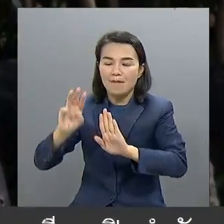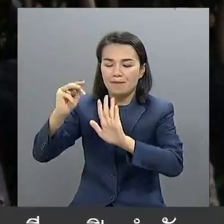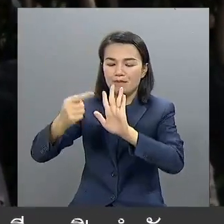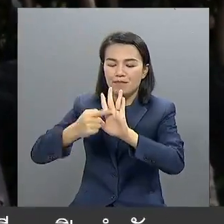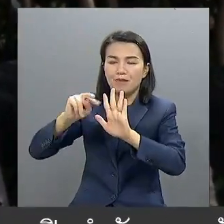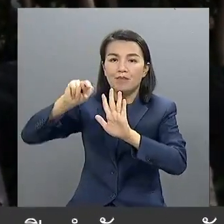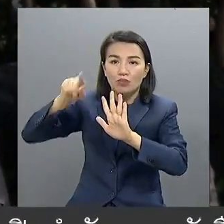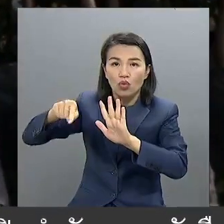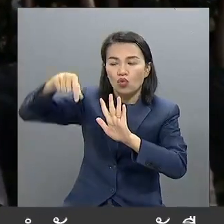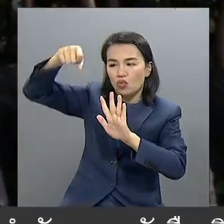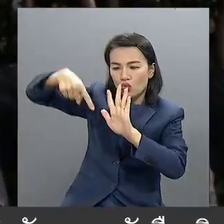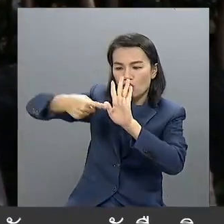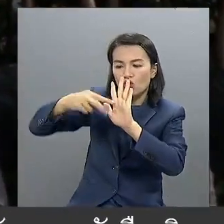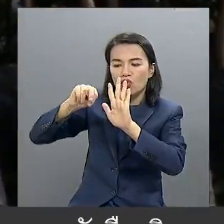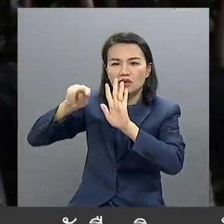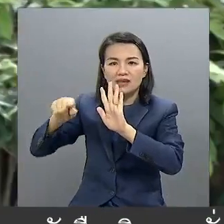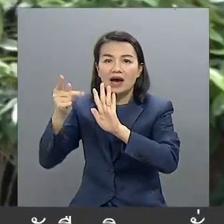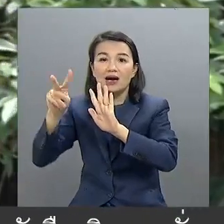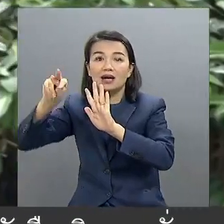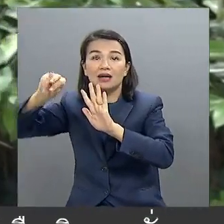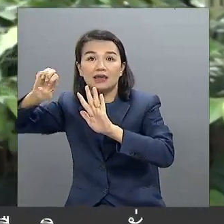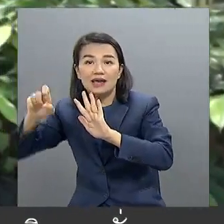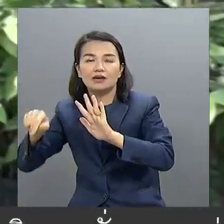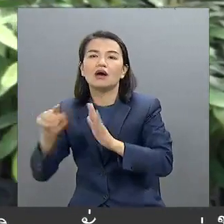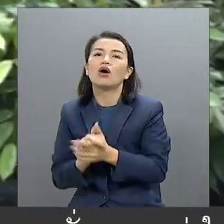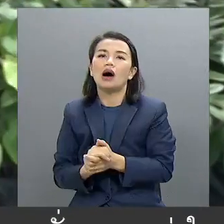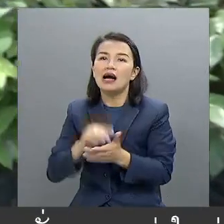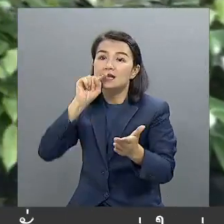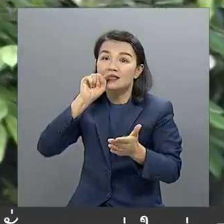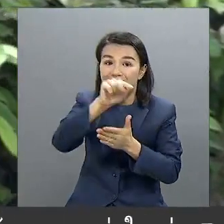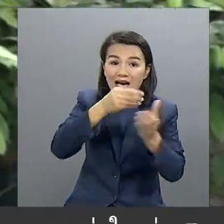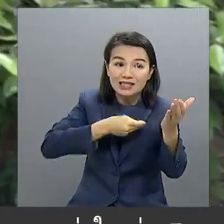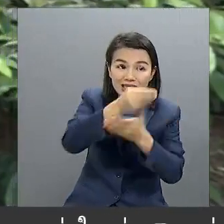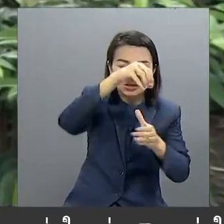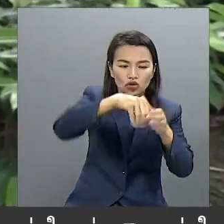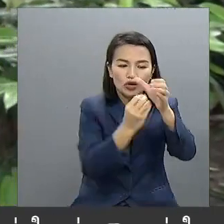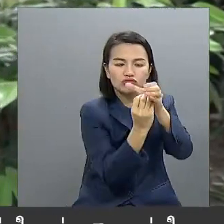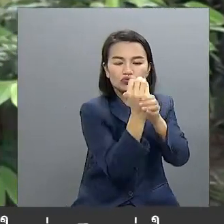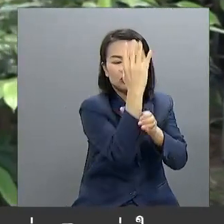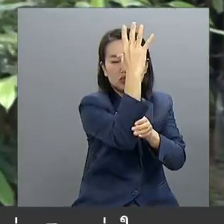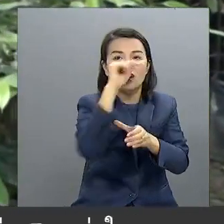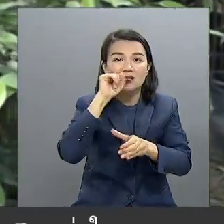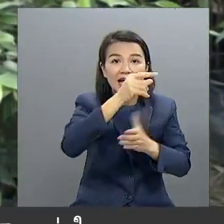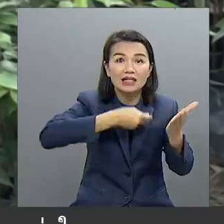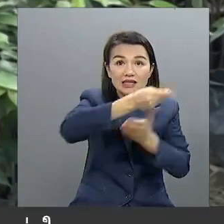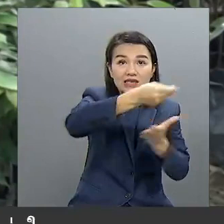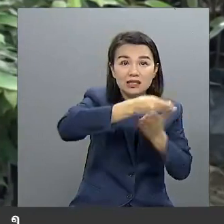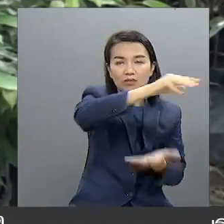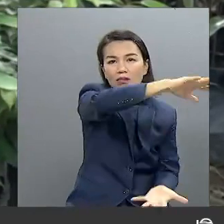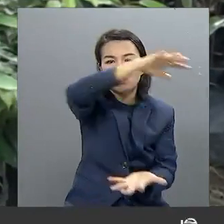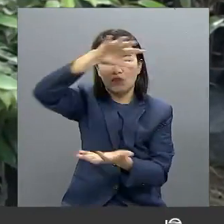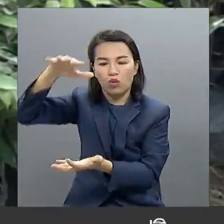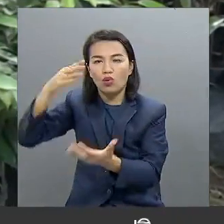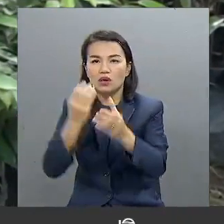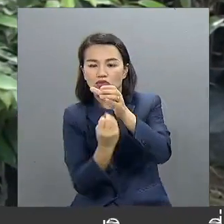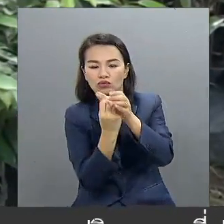วาในช่วงนี้มียอดสั่งซือกลาพัธุเรียนสูงขึนซึ่ราคาในการขายต้นกลาจะอยู่ปรีกท